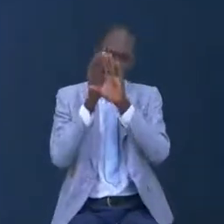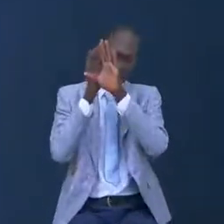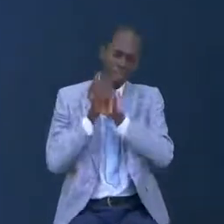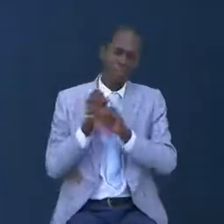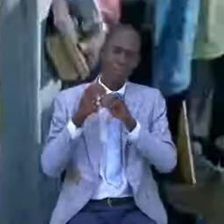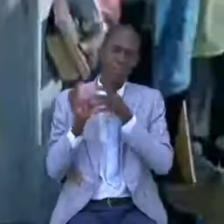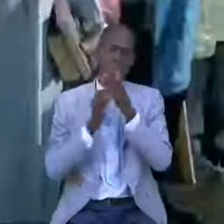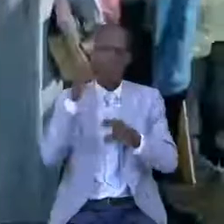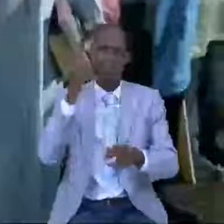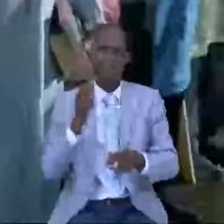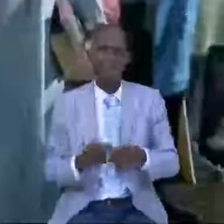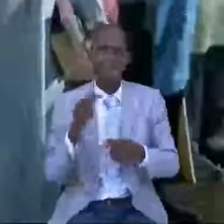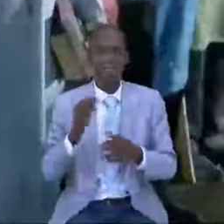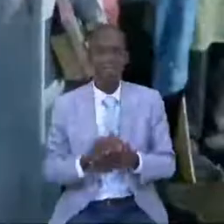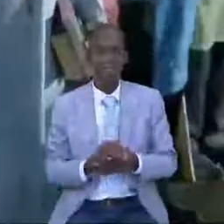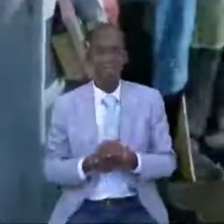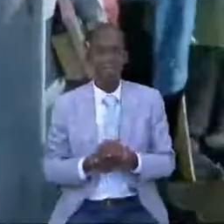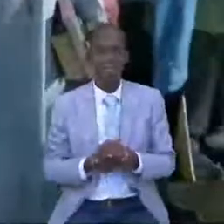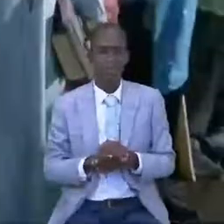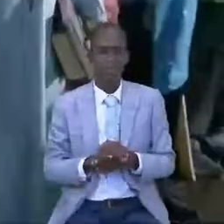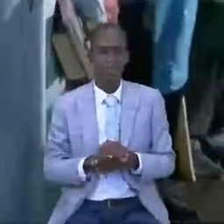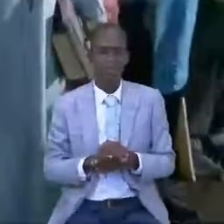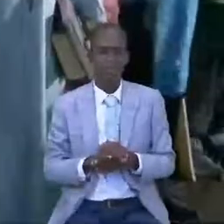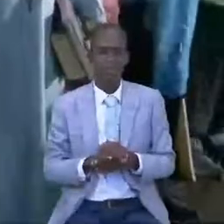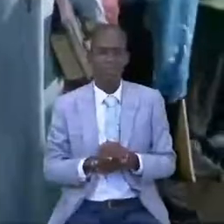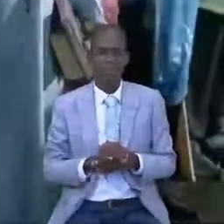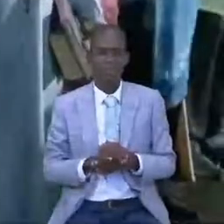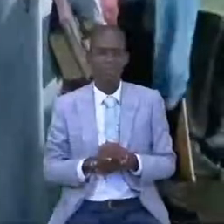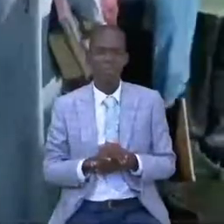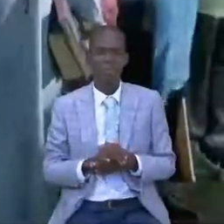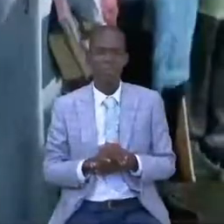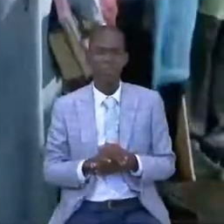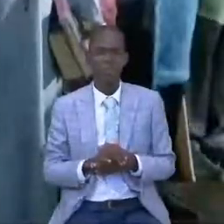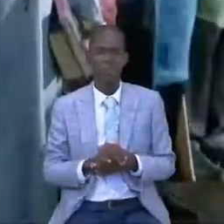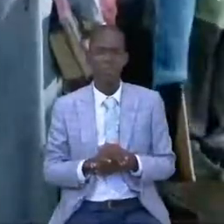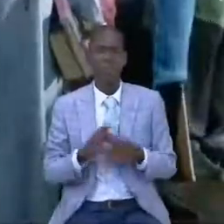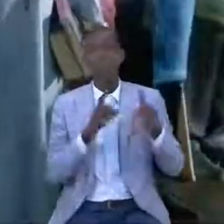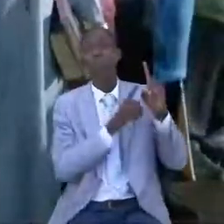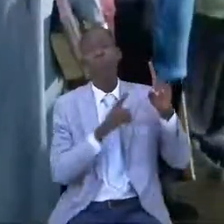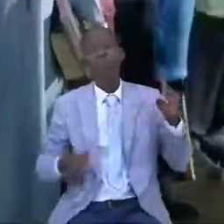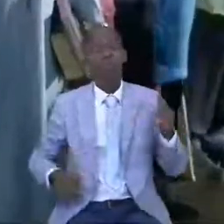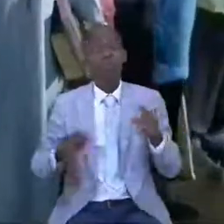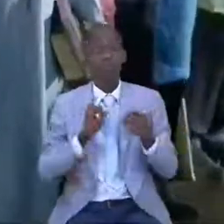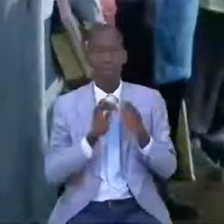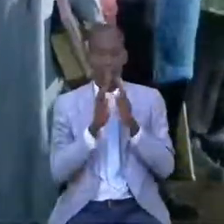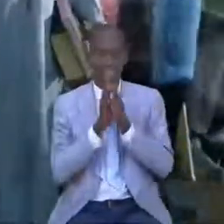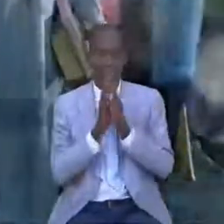quel que soit ce que tu demandes maintenant, reçois au nom de Jésus-Christ.